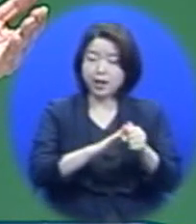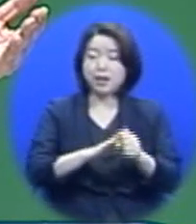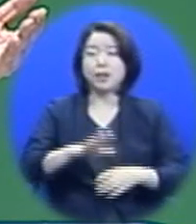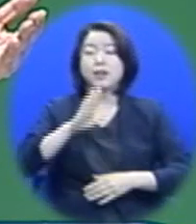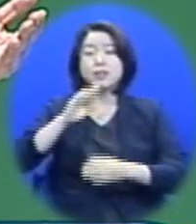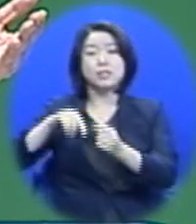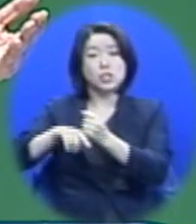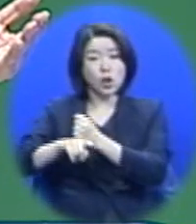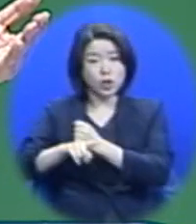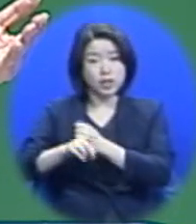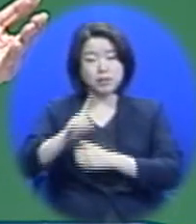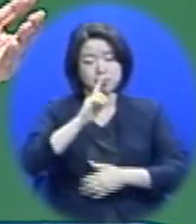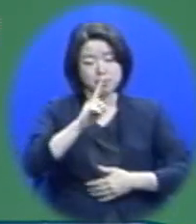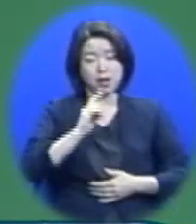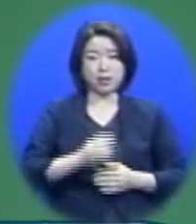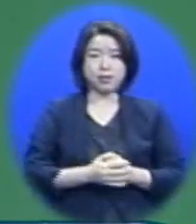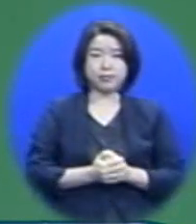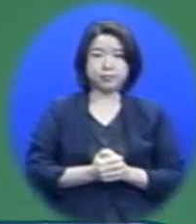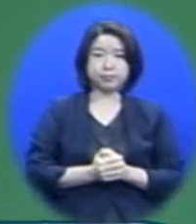했습니다.